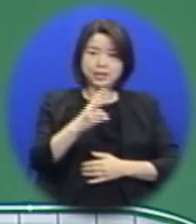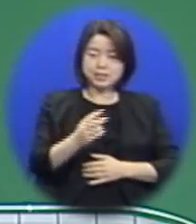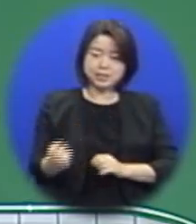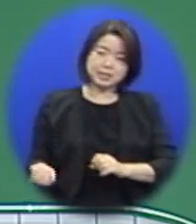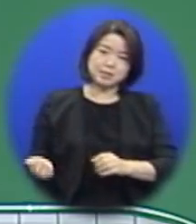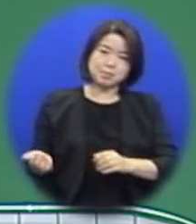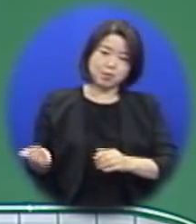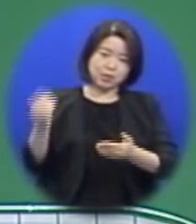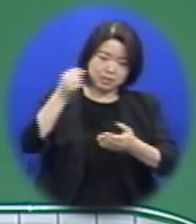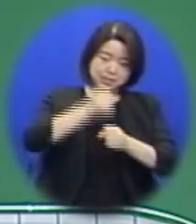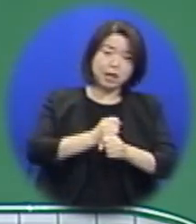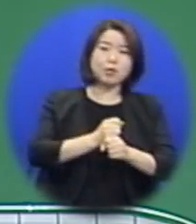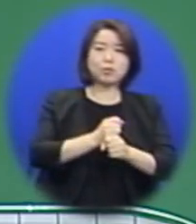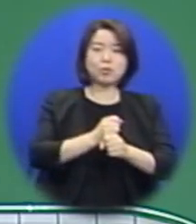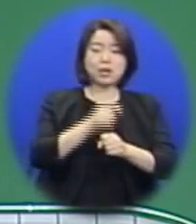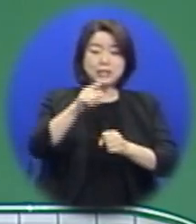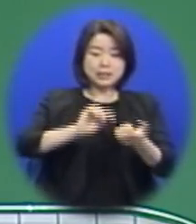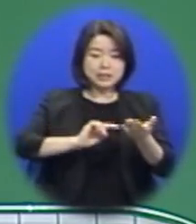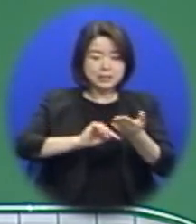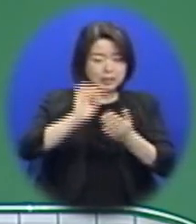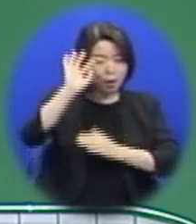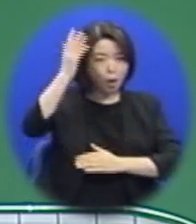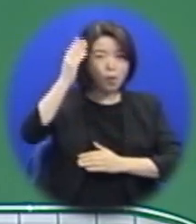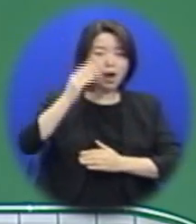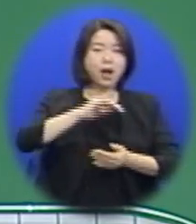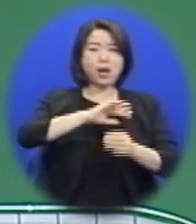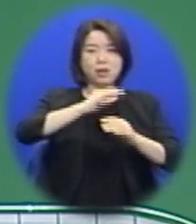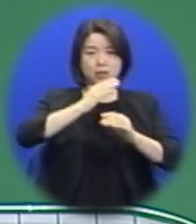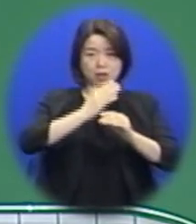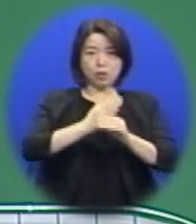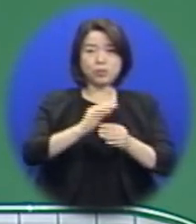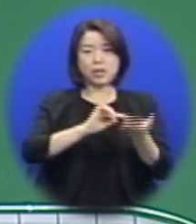그 영광 가운데 나타나실 것이기 때문입니다.